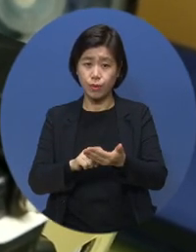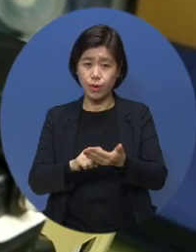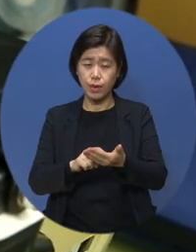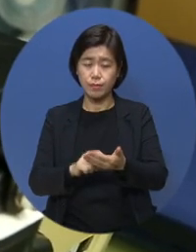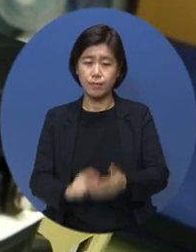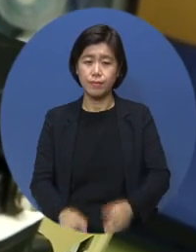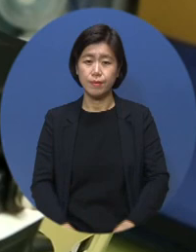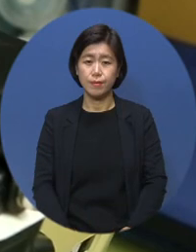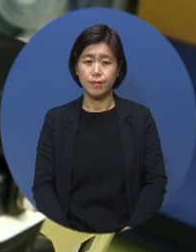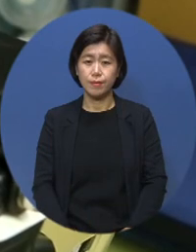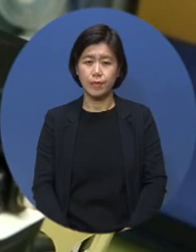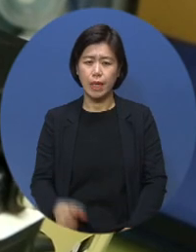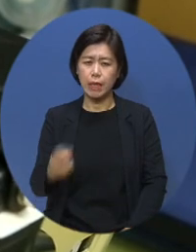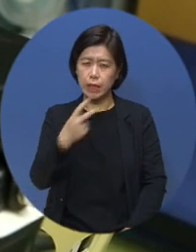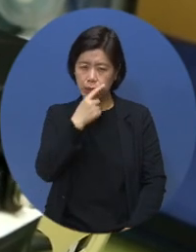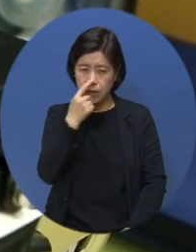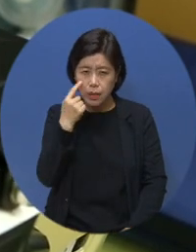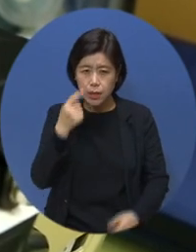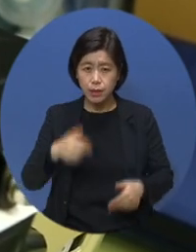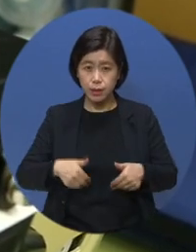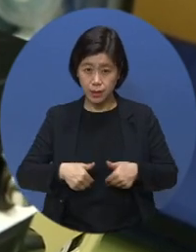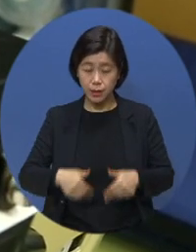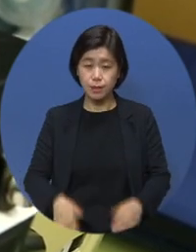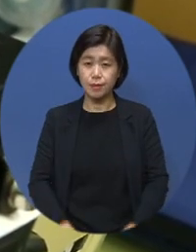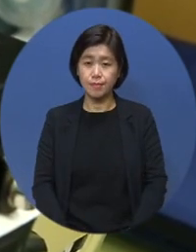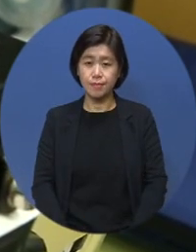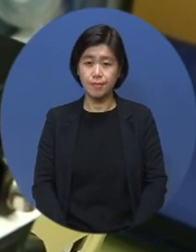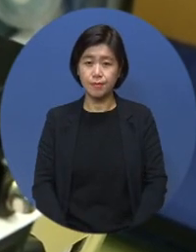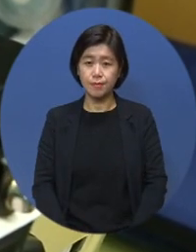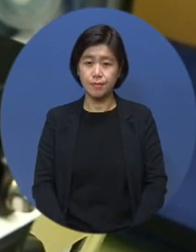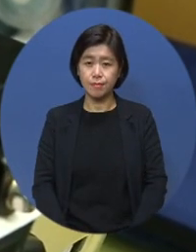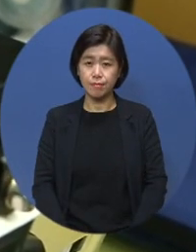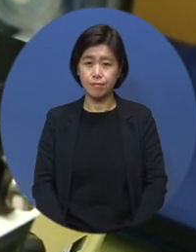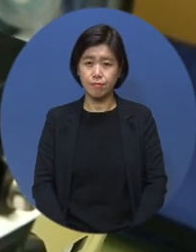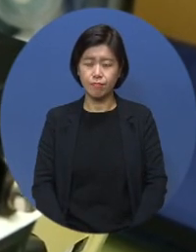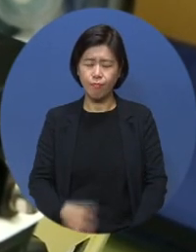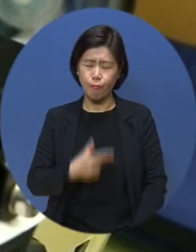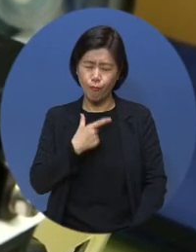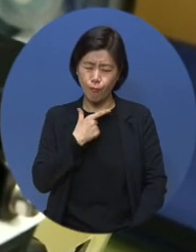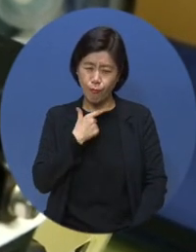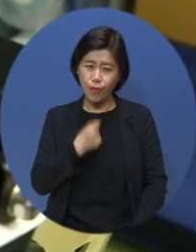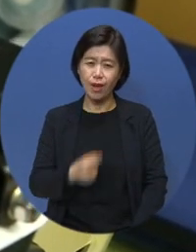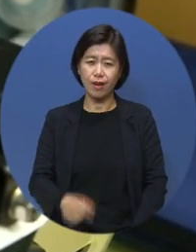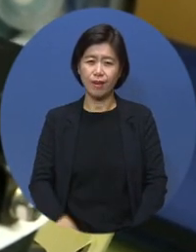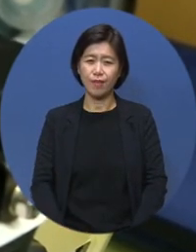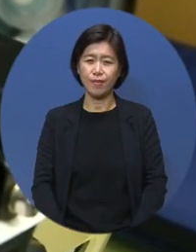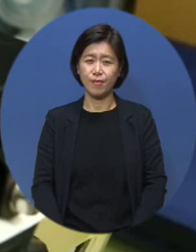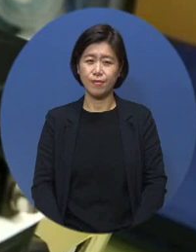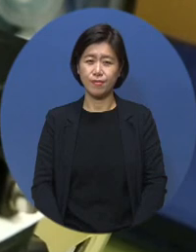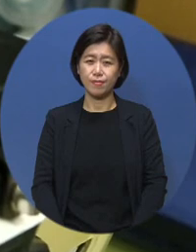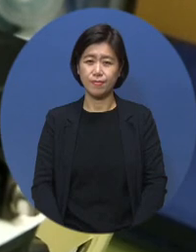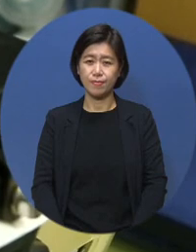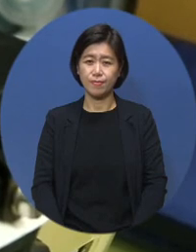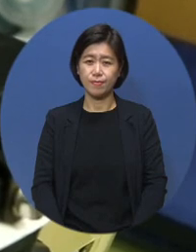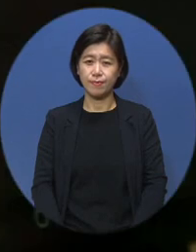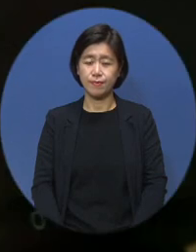아 예 봐야 되겠습니까 예 다시 하고 시켜야 합니다 그